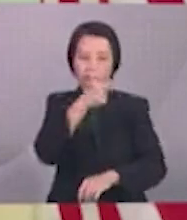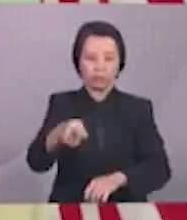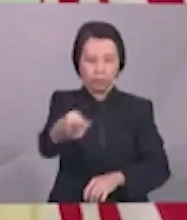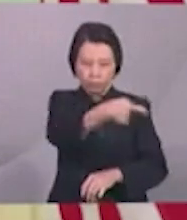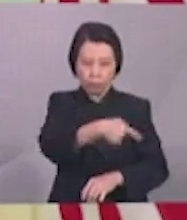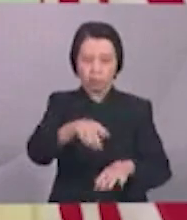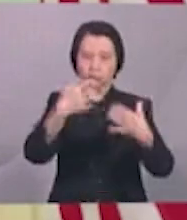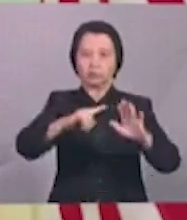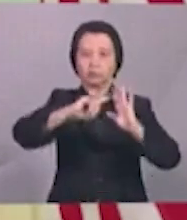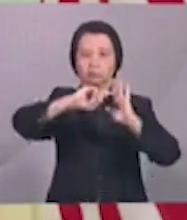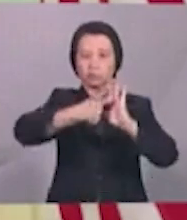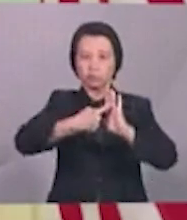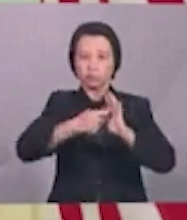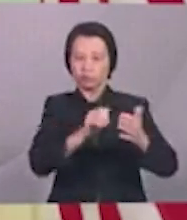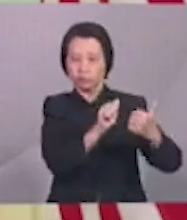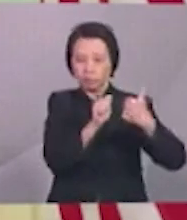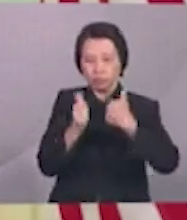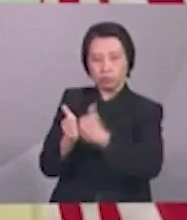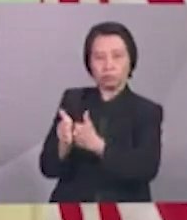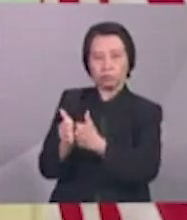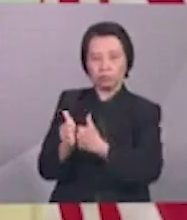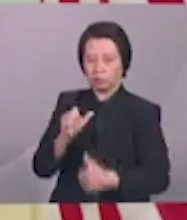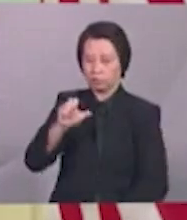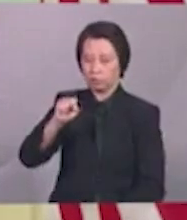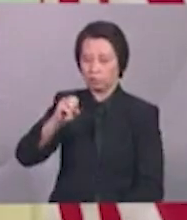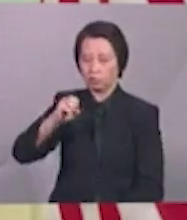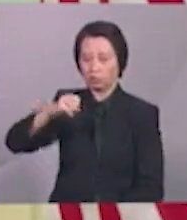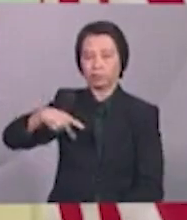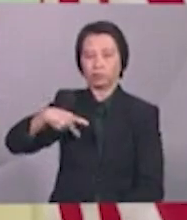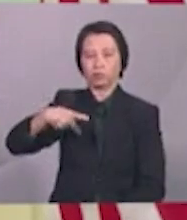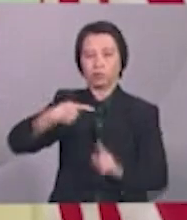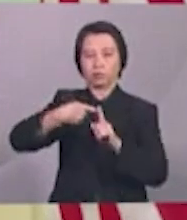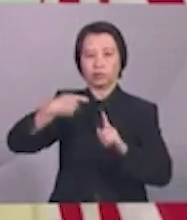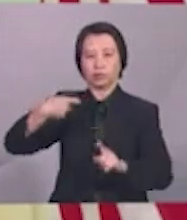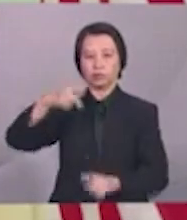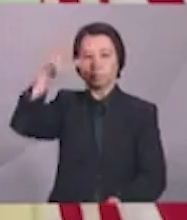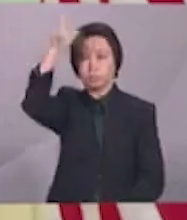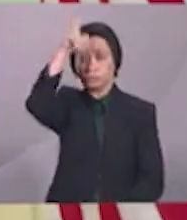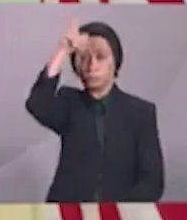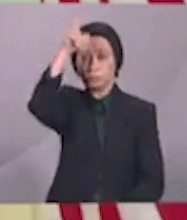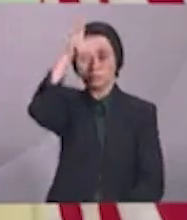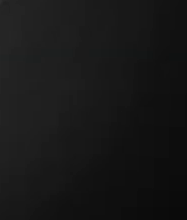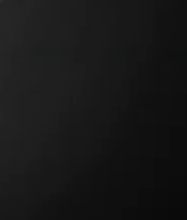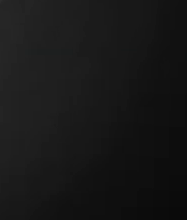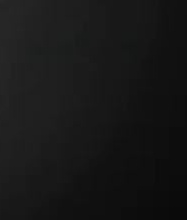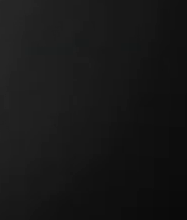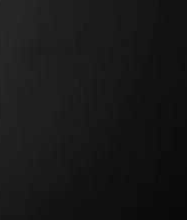telah mula mematuhi SOP yang dikeluarkan oleh kerajaan ini.